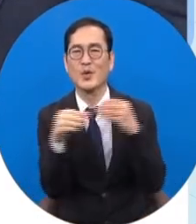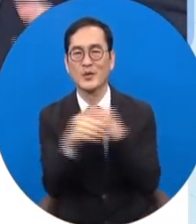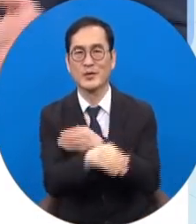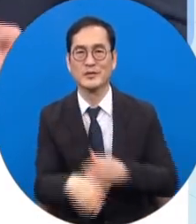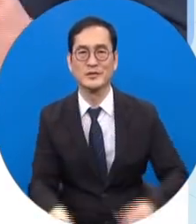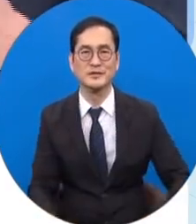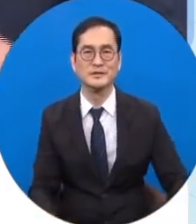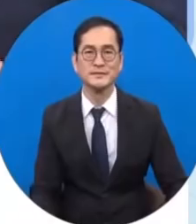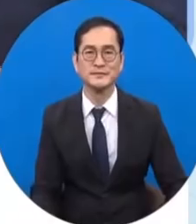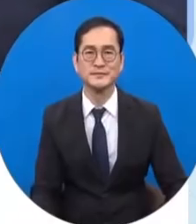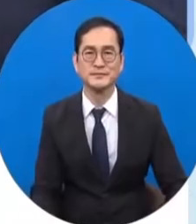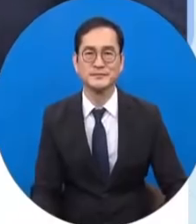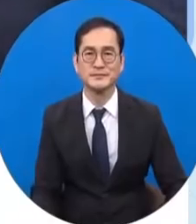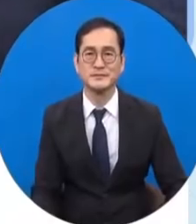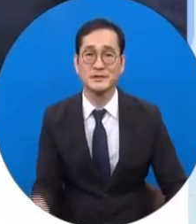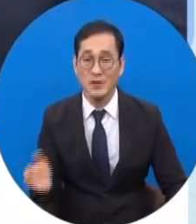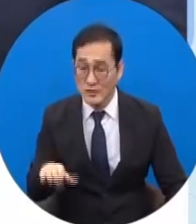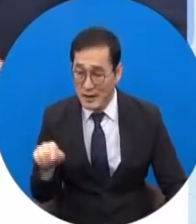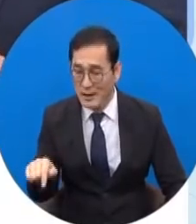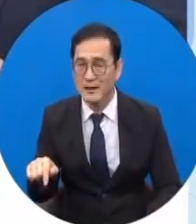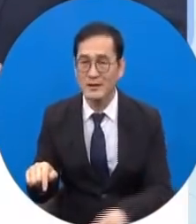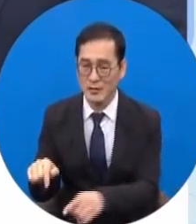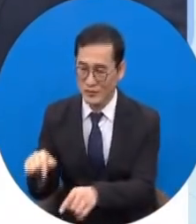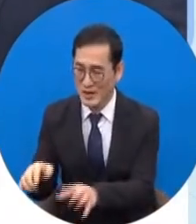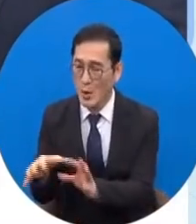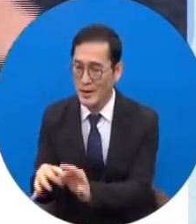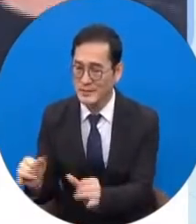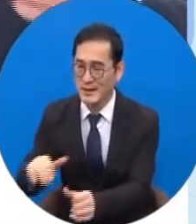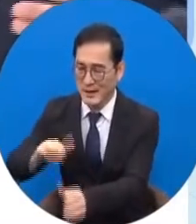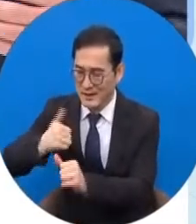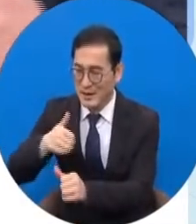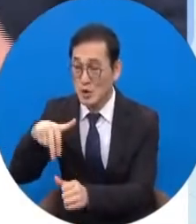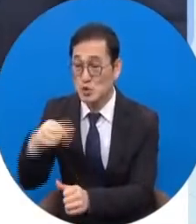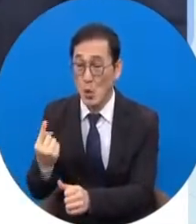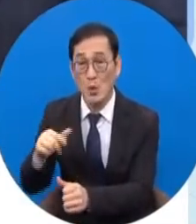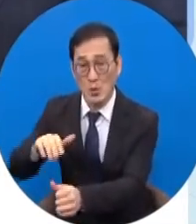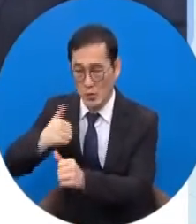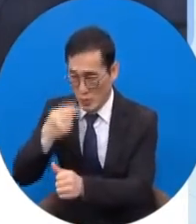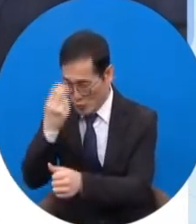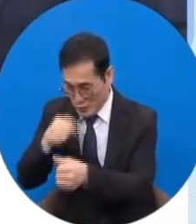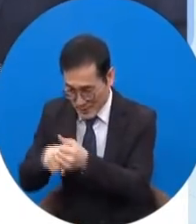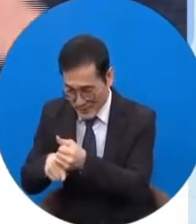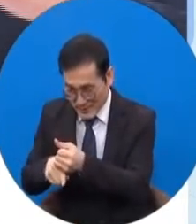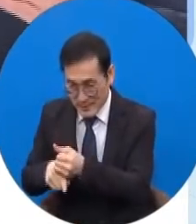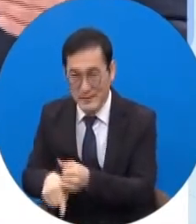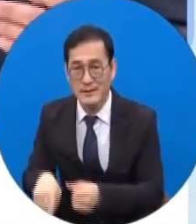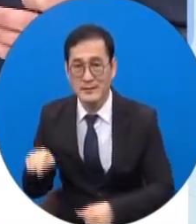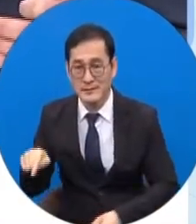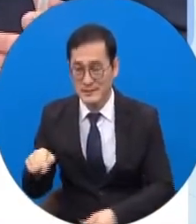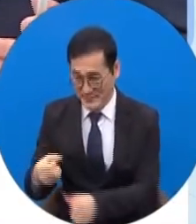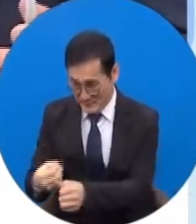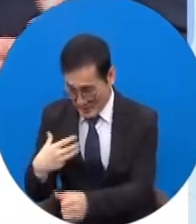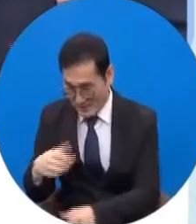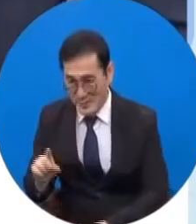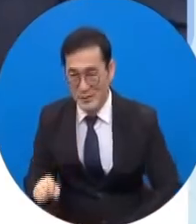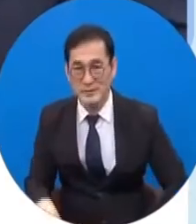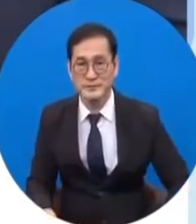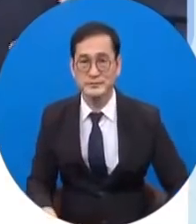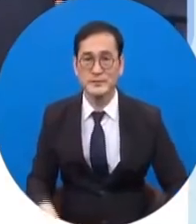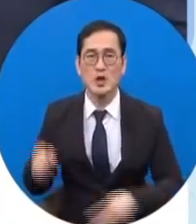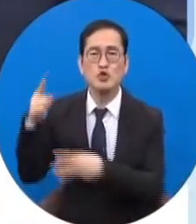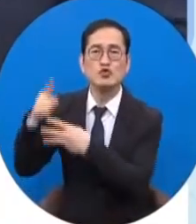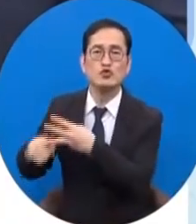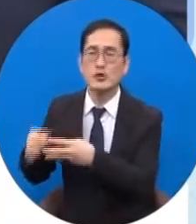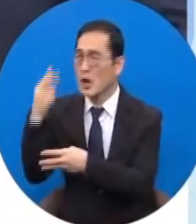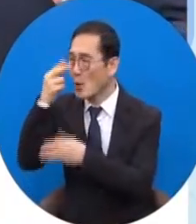조 모 씨가 검찰에 조 사람을 받았어요 조사받는 과정에서 진술한 내용이 윤 성녀를 검사를 그 다음 중 수상과